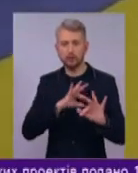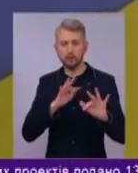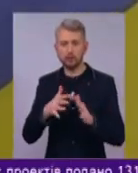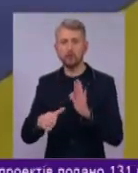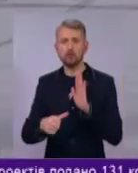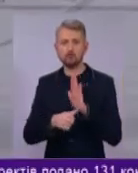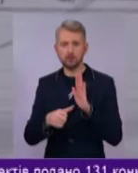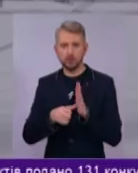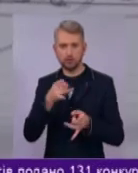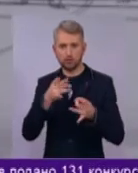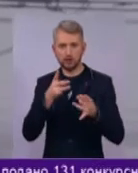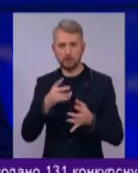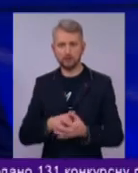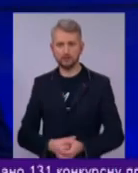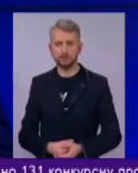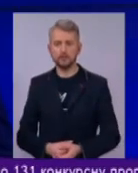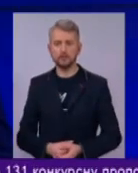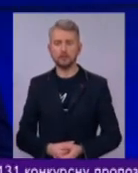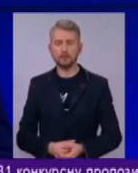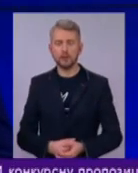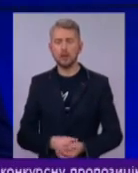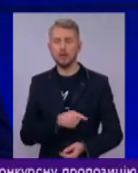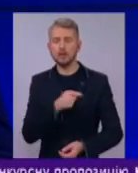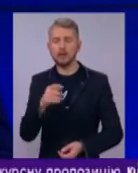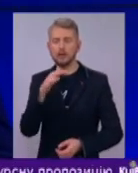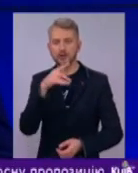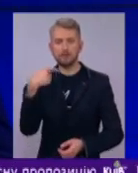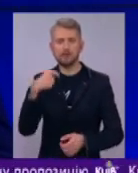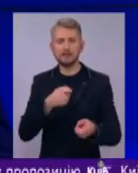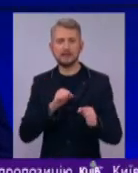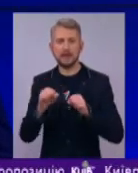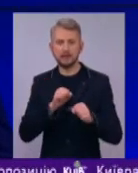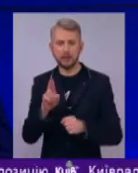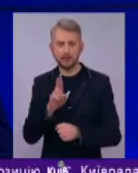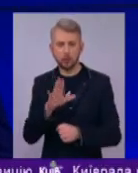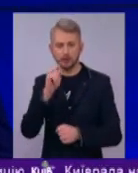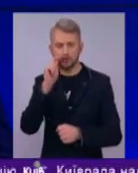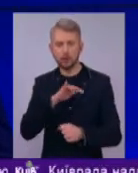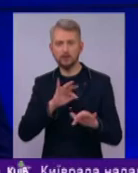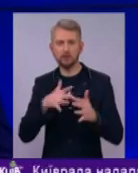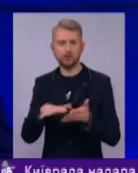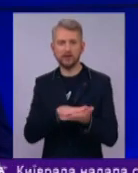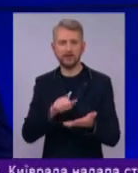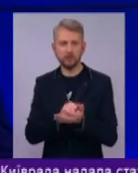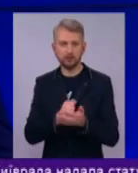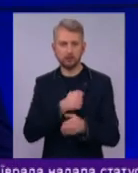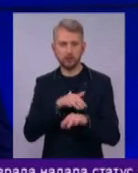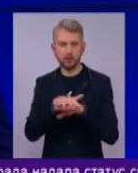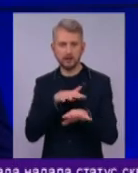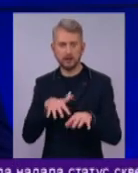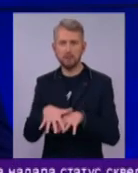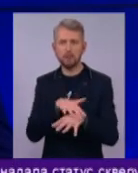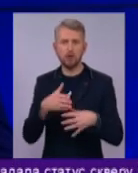прицільних ворожих обстрілів. За часів президентства Януковича в Україні відбулося знищення Збройних сил,